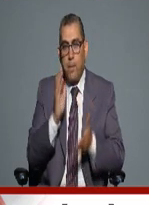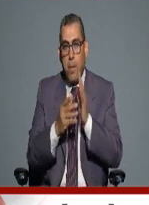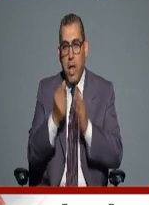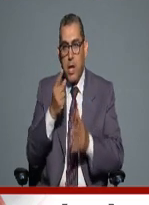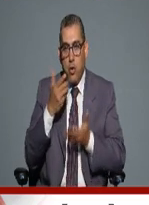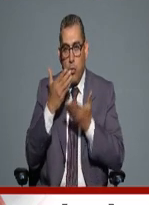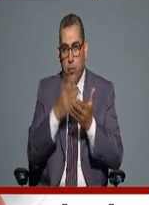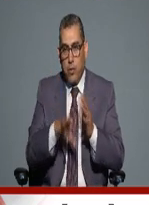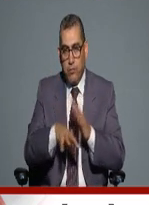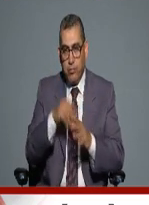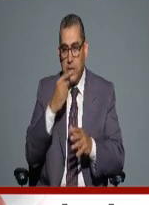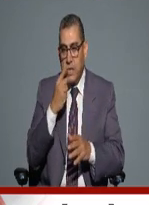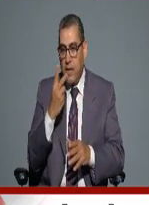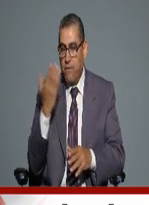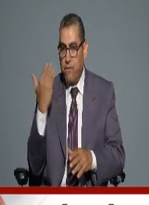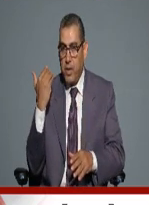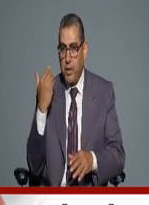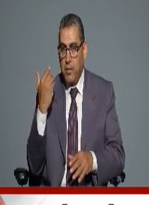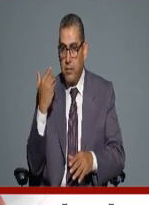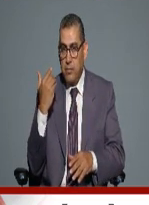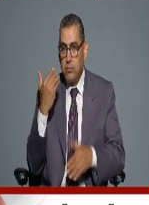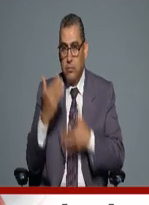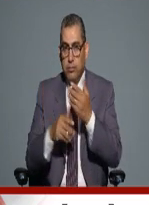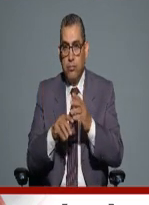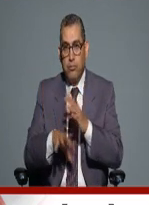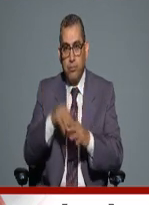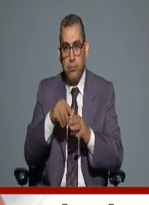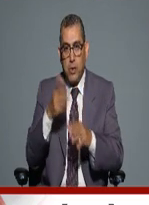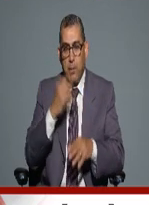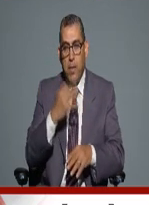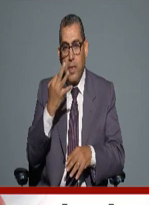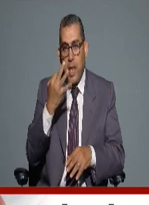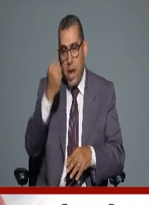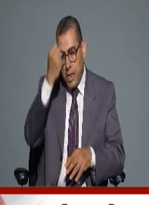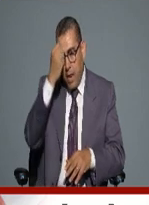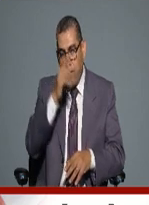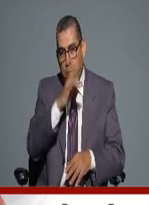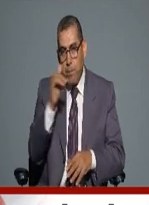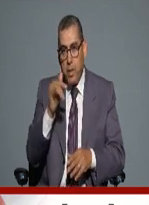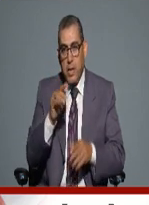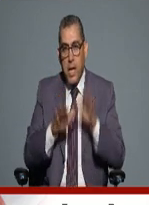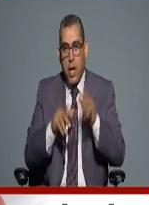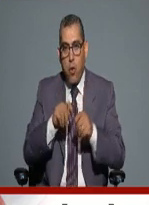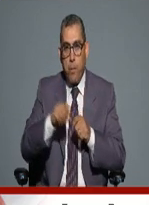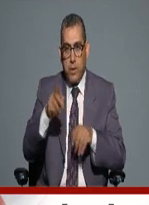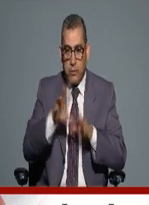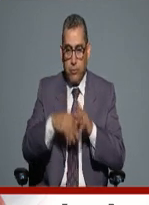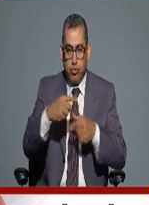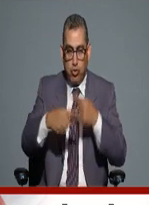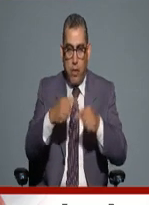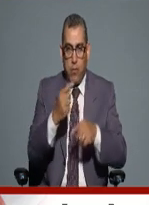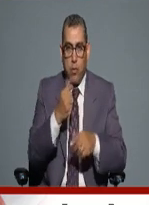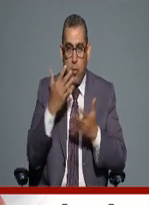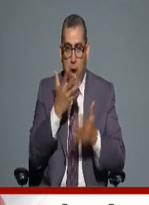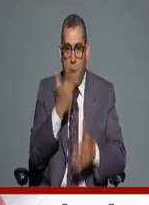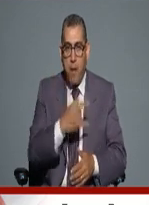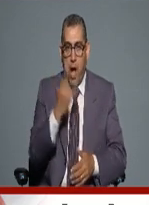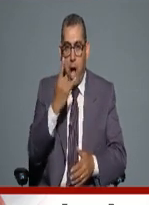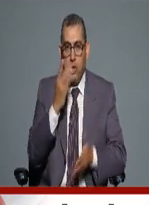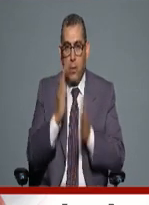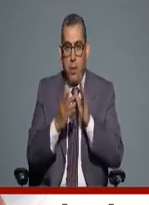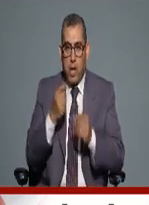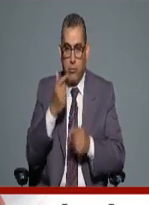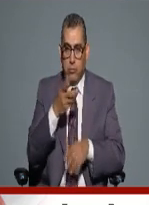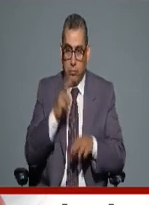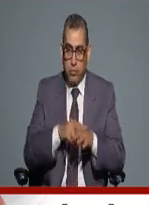جنيه في السنوات السابقة. جاري حاليا تأهيل 3100 كيلو متر بتكلفة 10 مليار